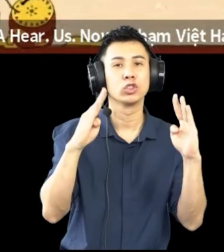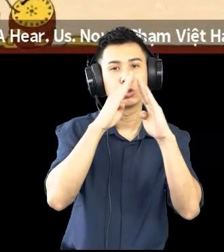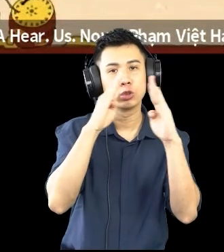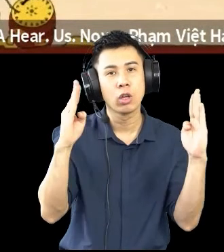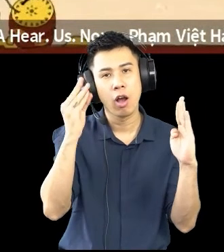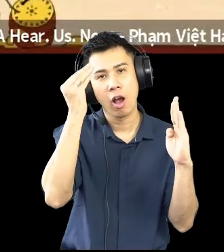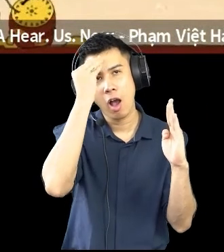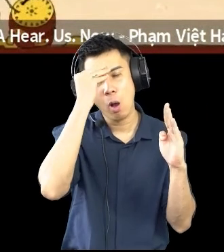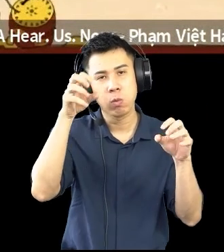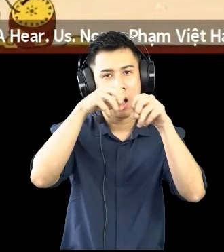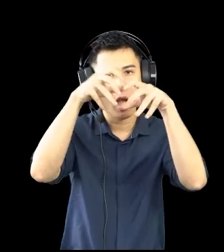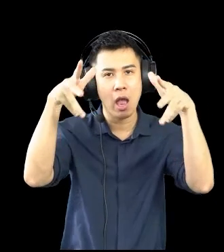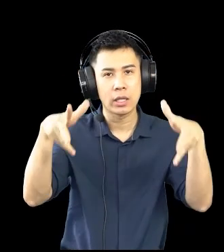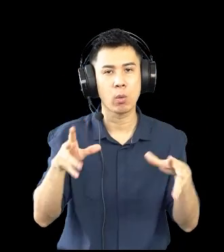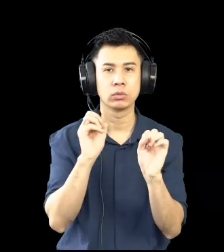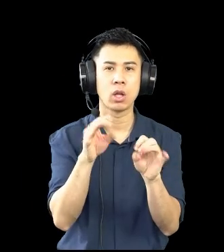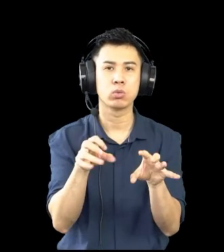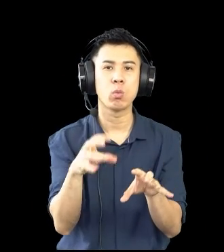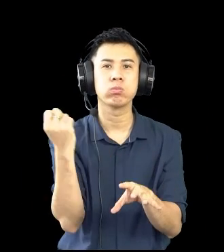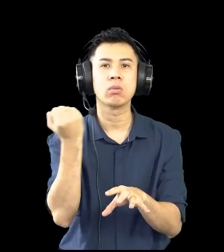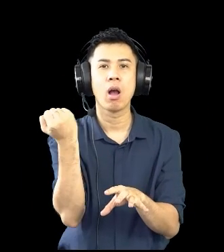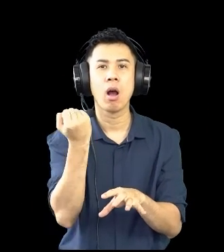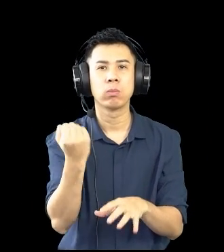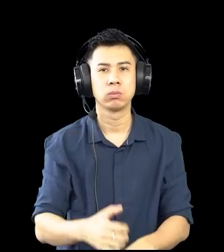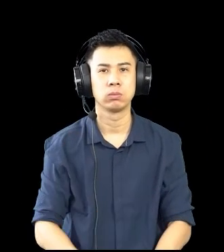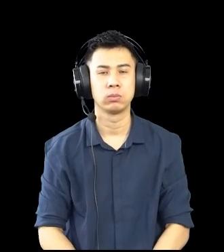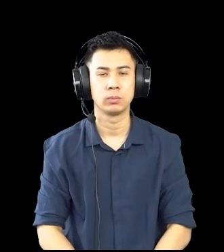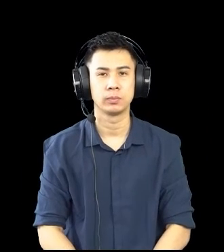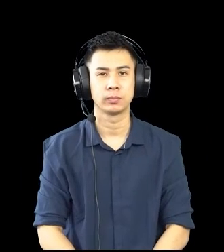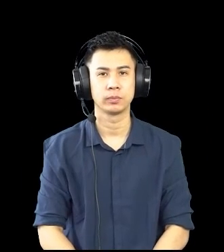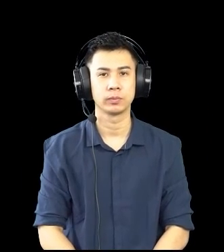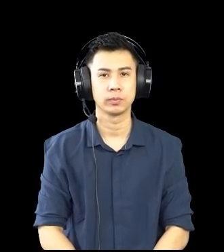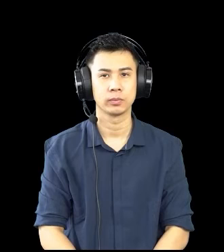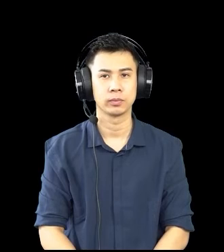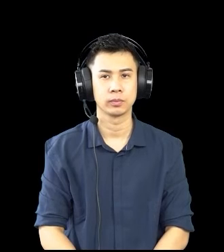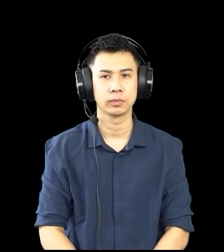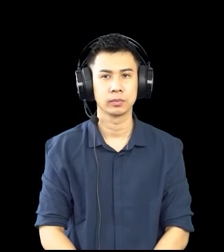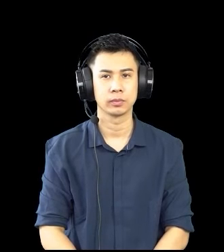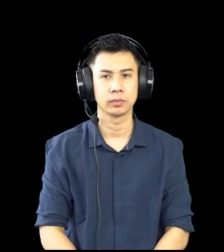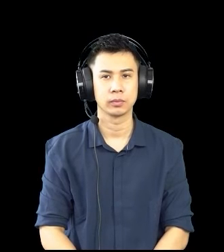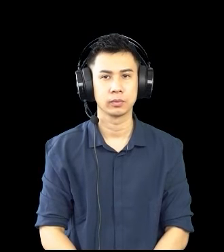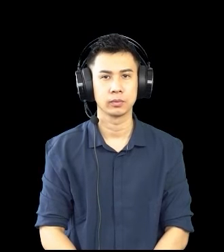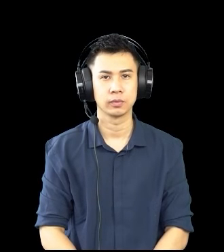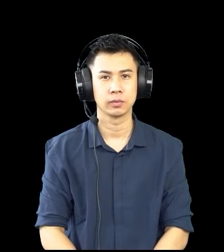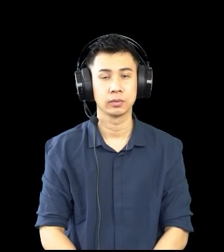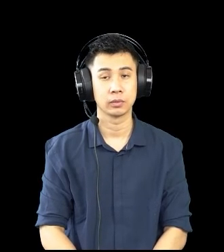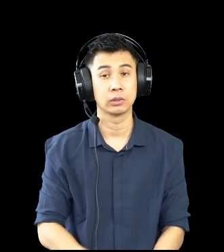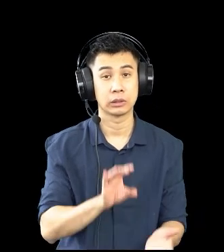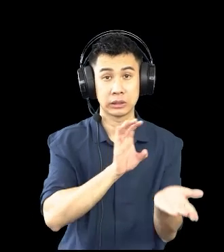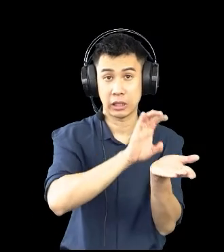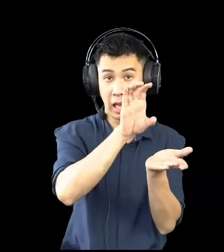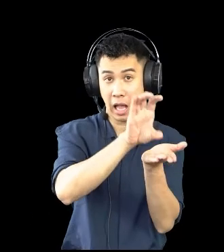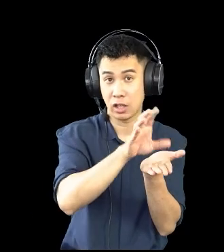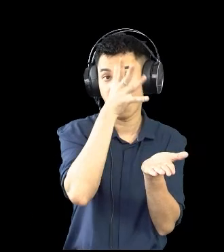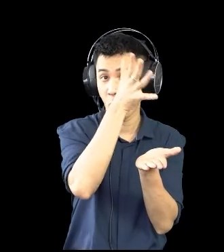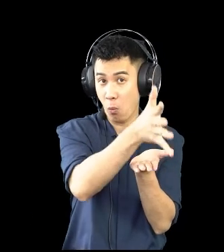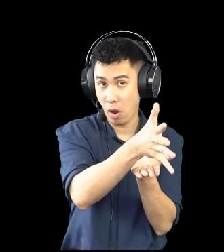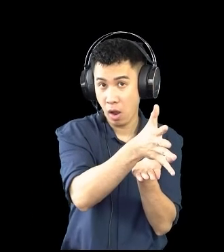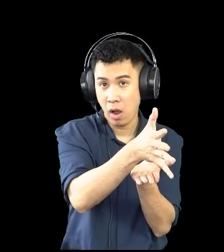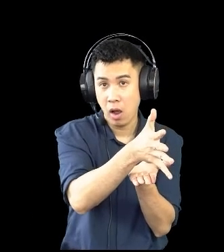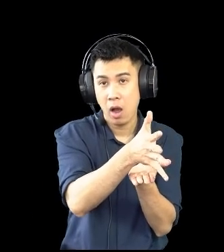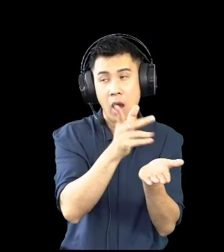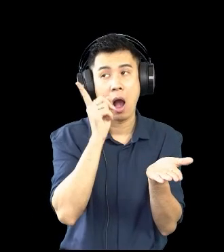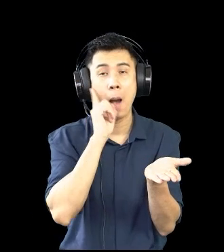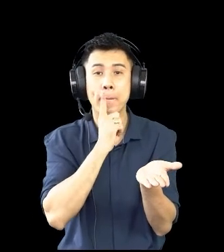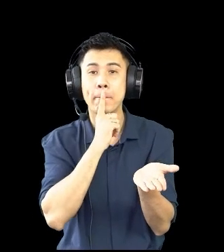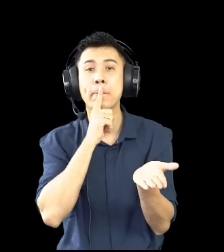nhiều hơn trong hệ thống giáo dục phổ thông hay không? Ý mình hiểu câu hỏi ở đây tức là từ cả hai phía, từ phía dự án và từ phía các bạn khiếm